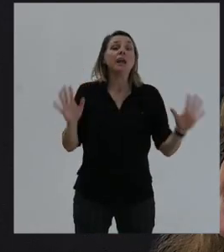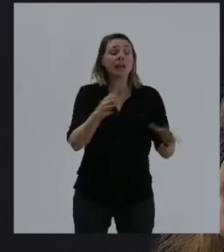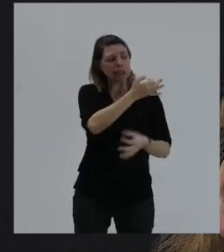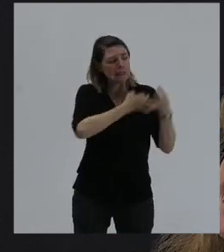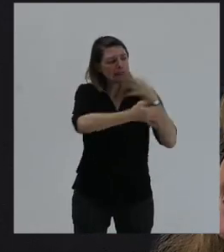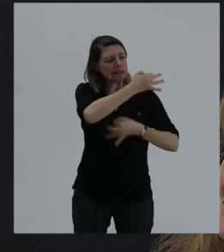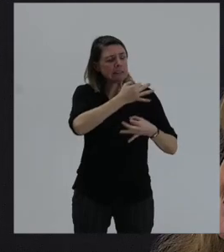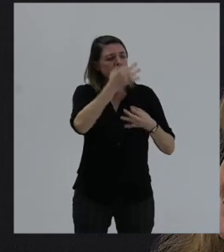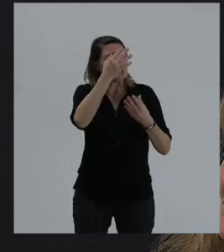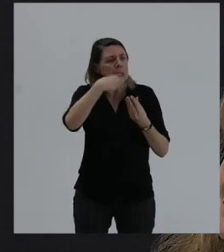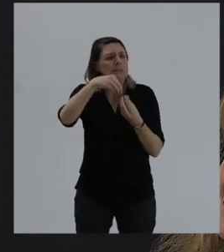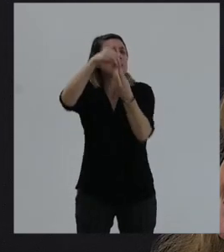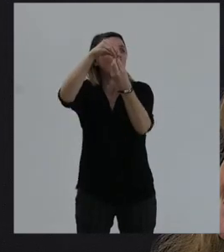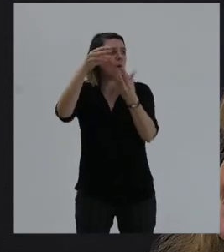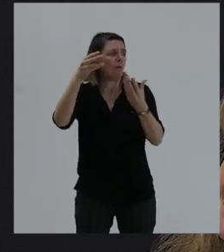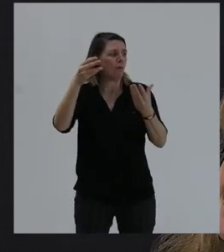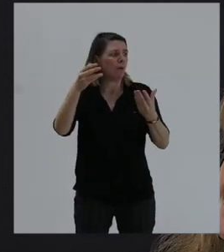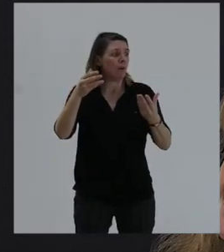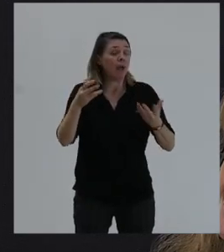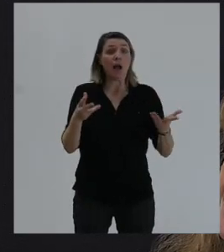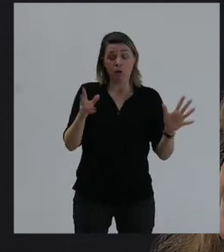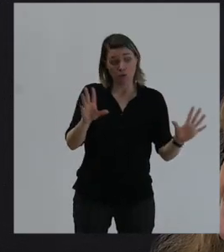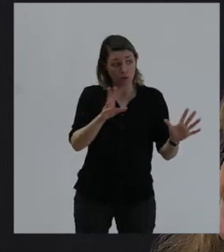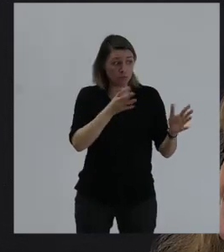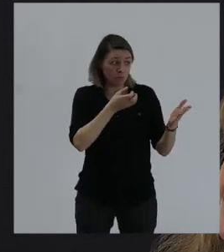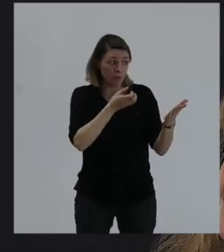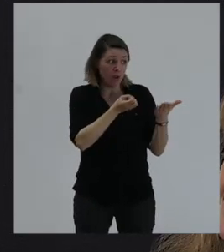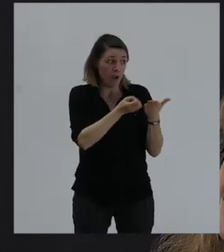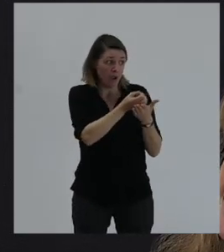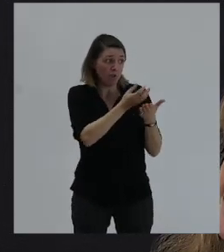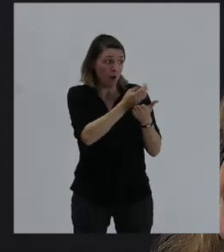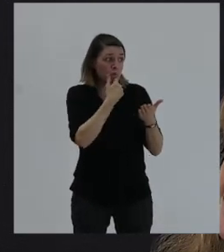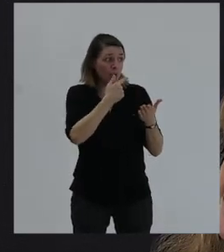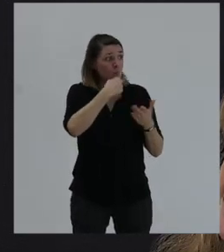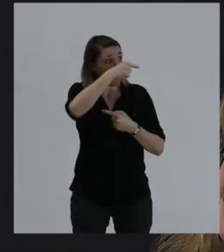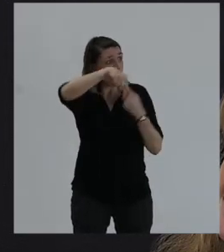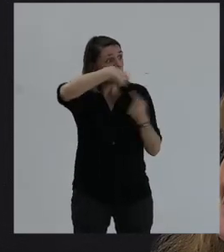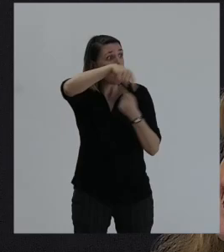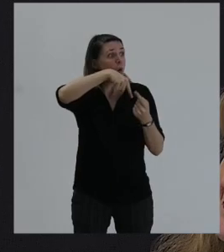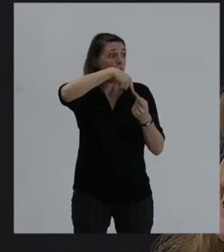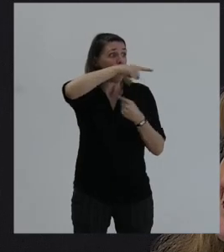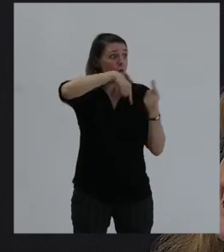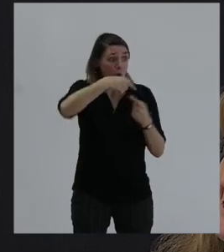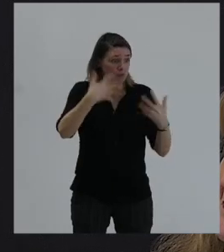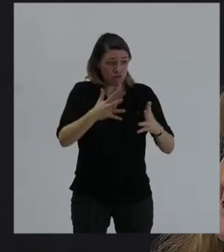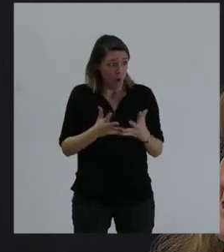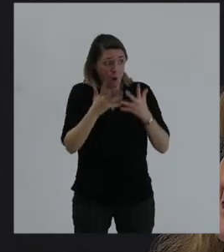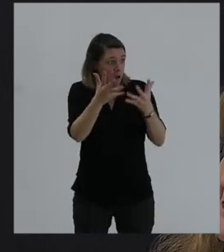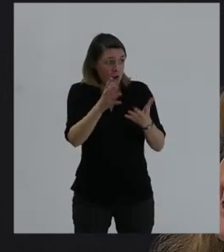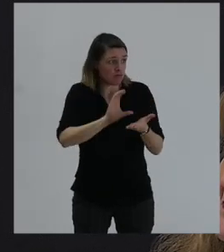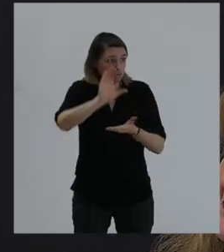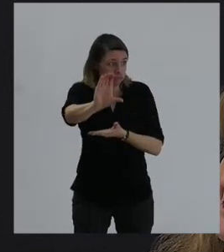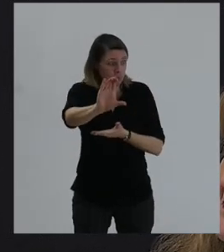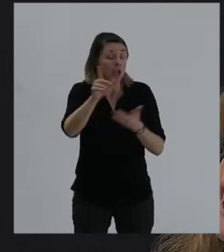y a de l'excédent. Je rappelle que le fonds de roulement est en grande partie gagé, déjà.